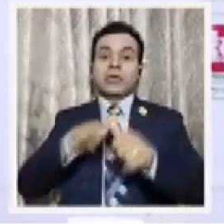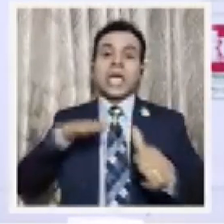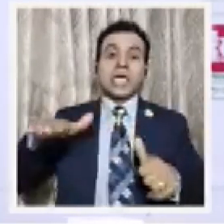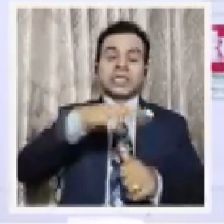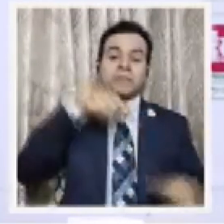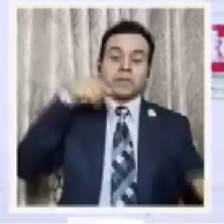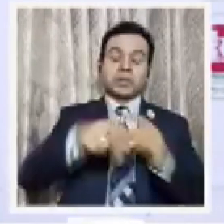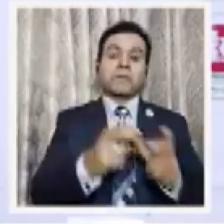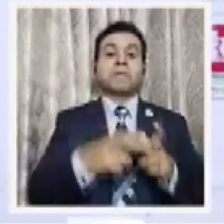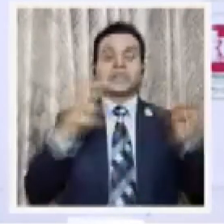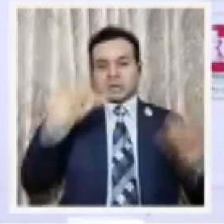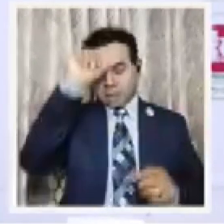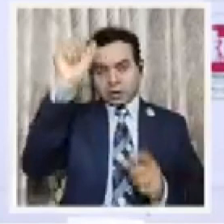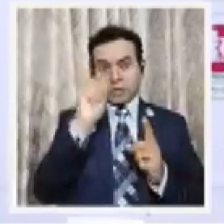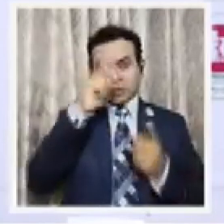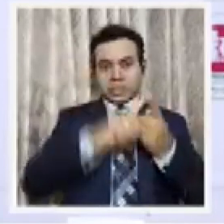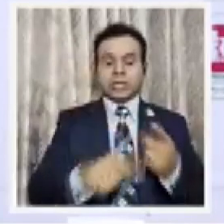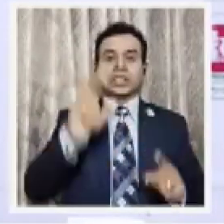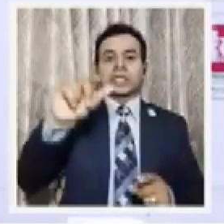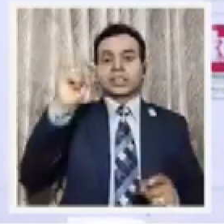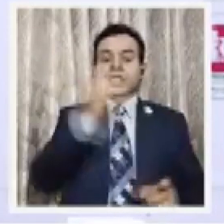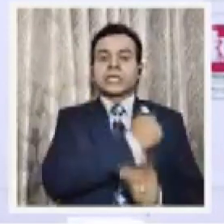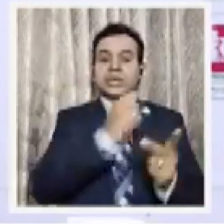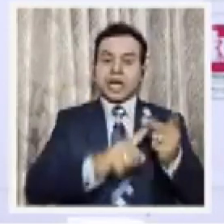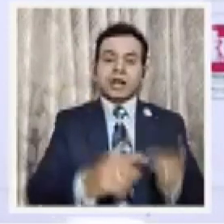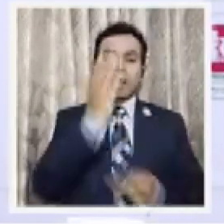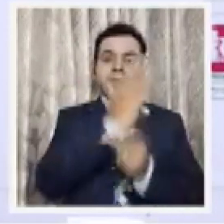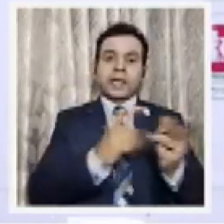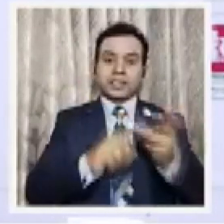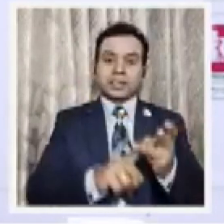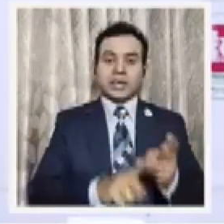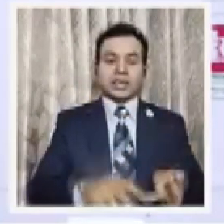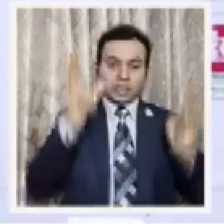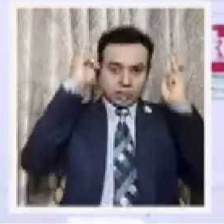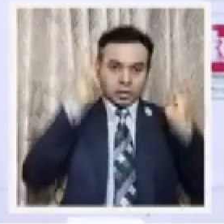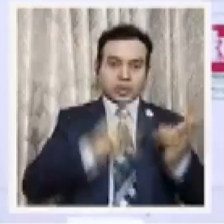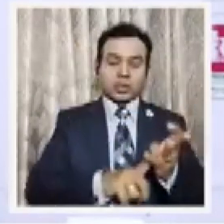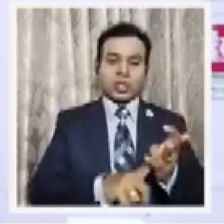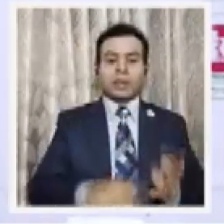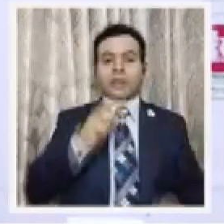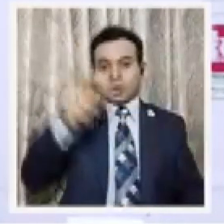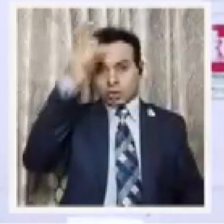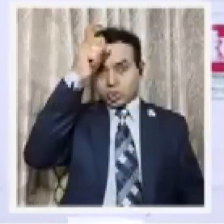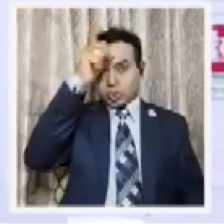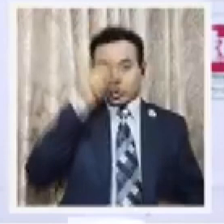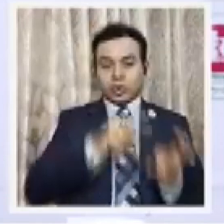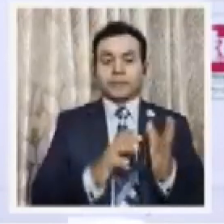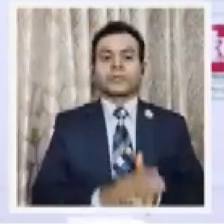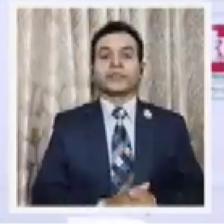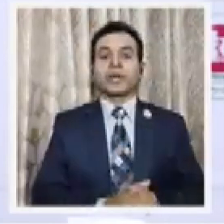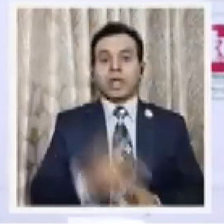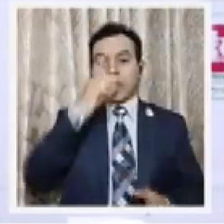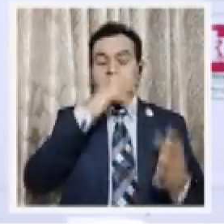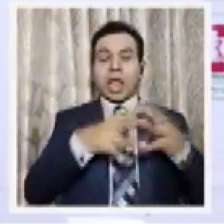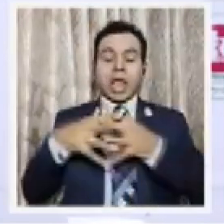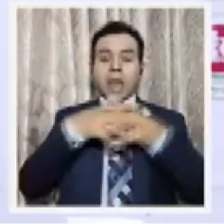দেশে সর্বাধিক রিপোর্টেড কেস হয়েছে কোভিড-19-এর, ইন্ডিয়া, ইরান, পাকিস্তান,